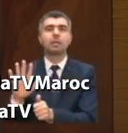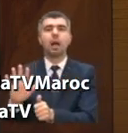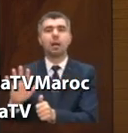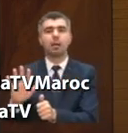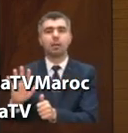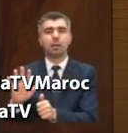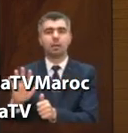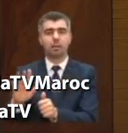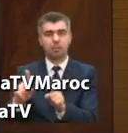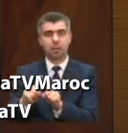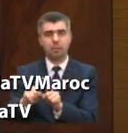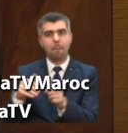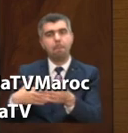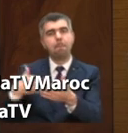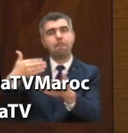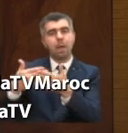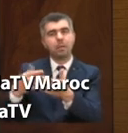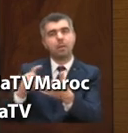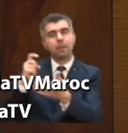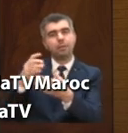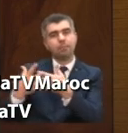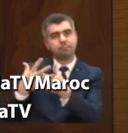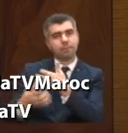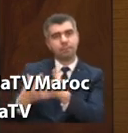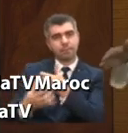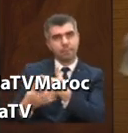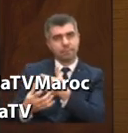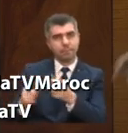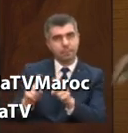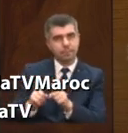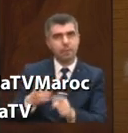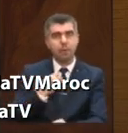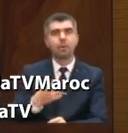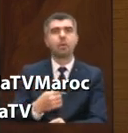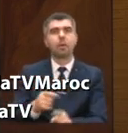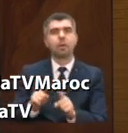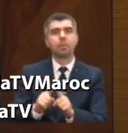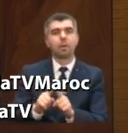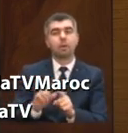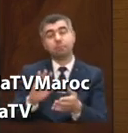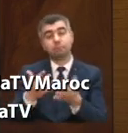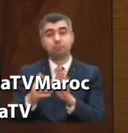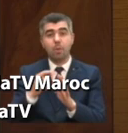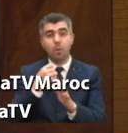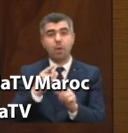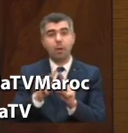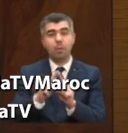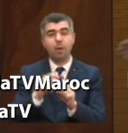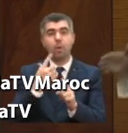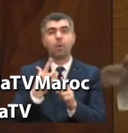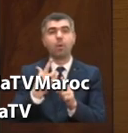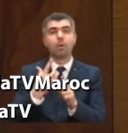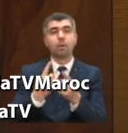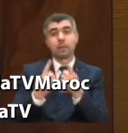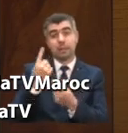إلى رجعة المقاولة للنشر ديالها، ستتم جدولتها إلى حدود لحظة خدينا الأقصى هو 18 شهر. يمكن طبعا